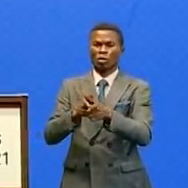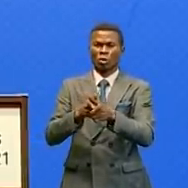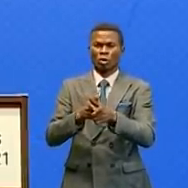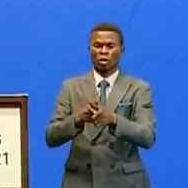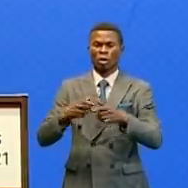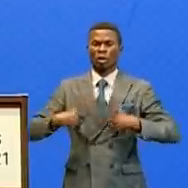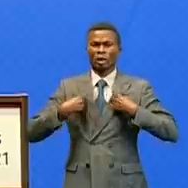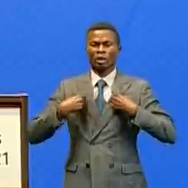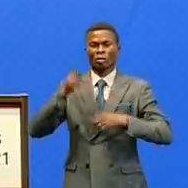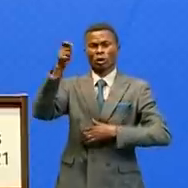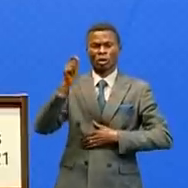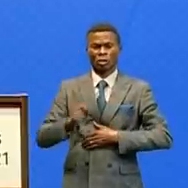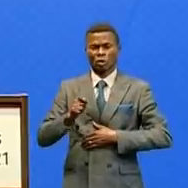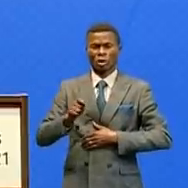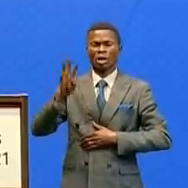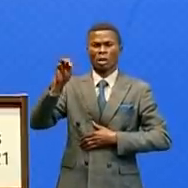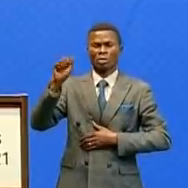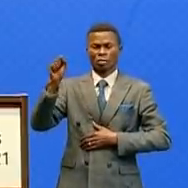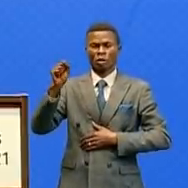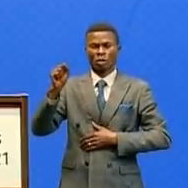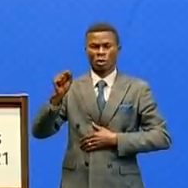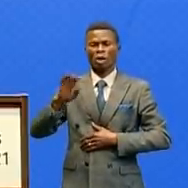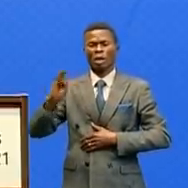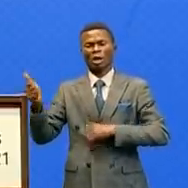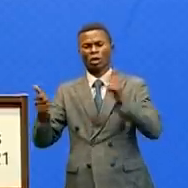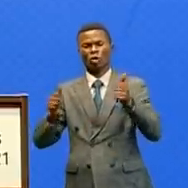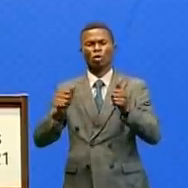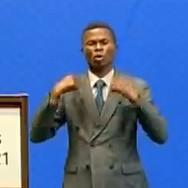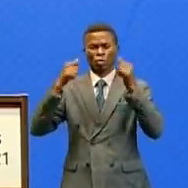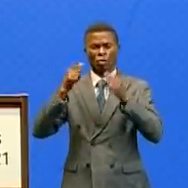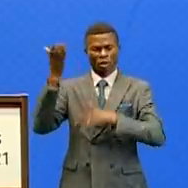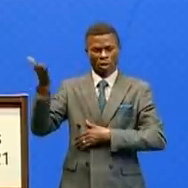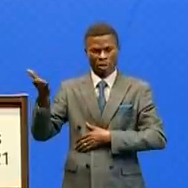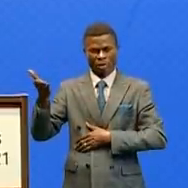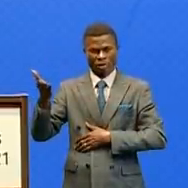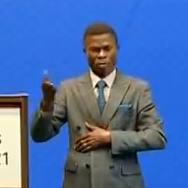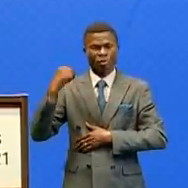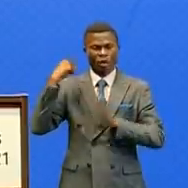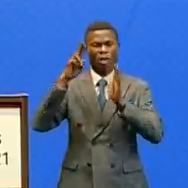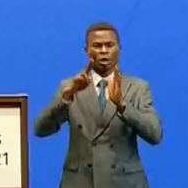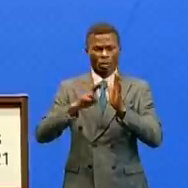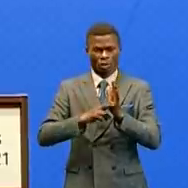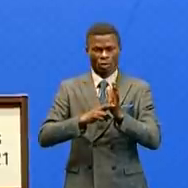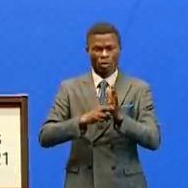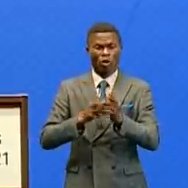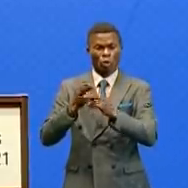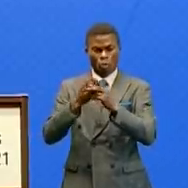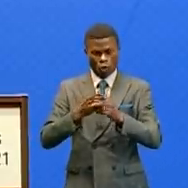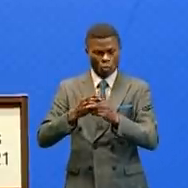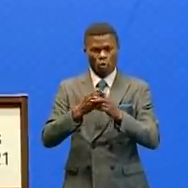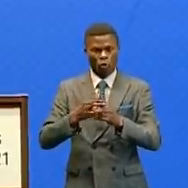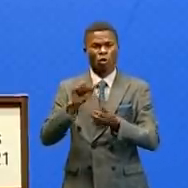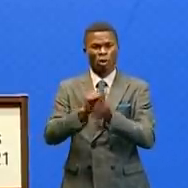tenues militaires aux combattants Mai Mai, Bilos et Bishombuke à Minembwe. Le gouvernement suit de près